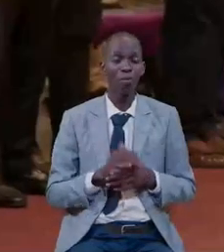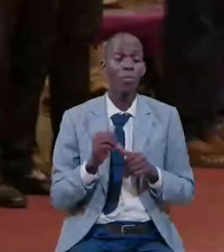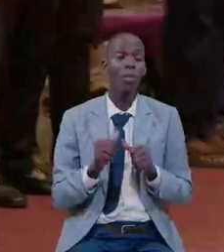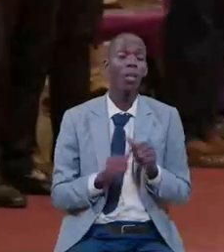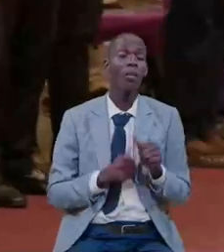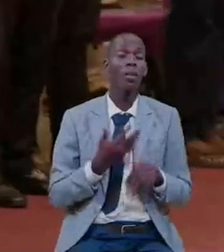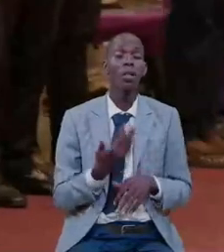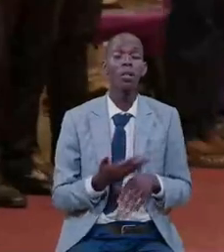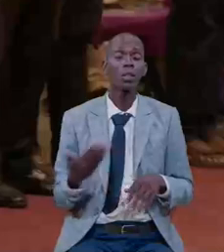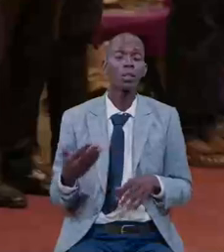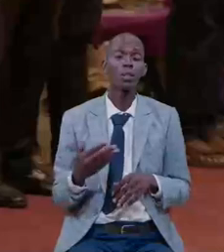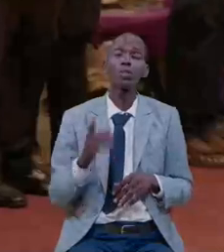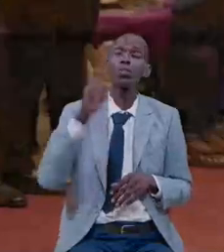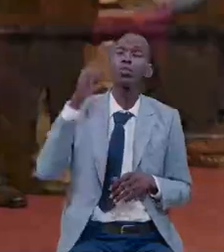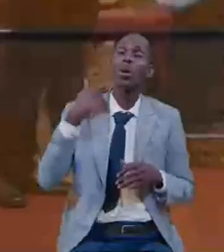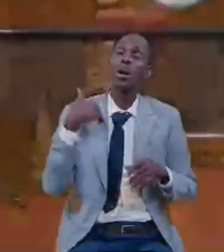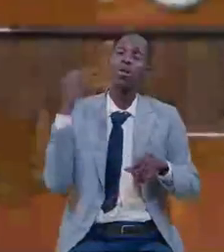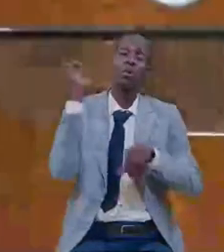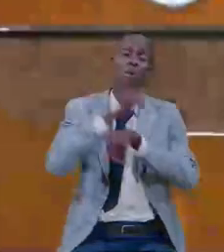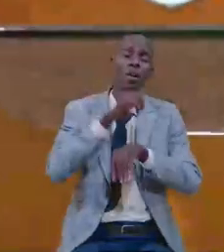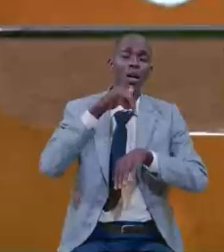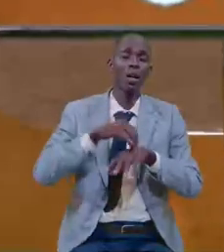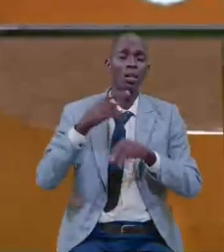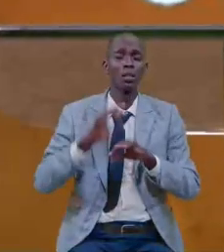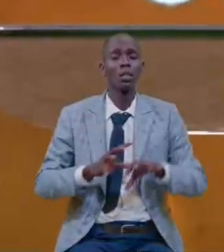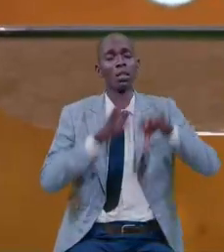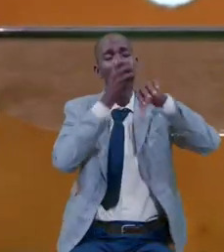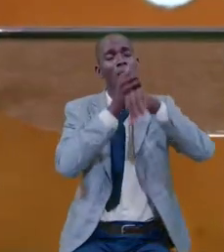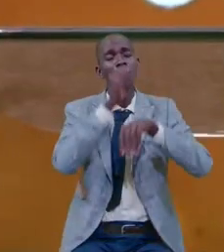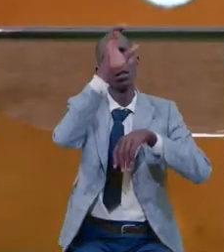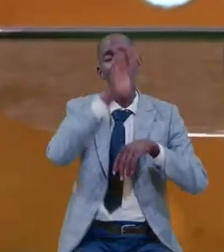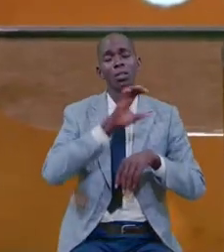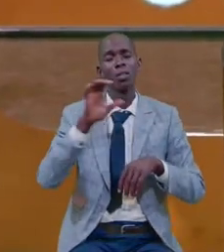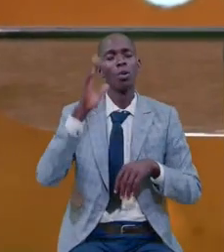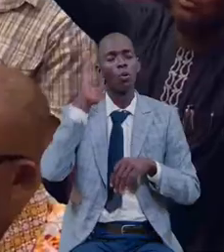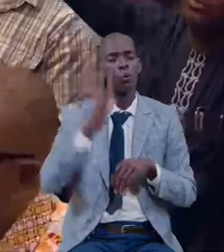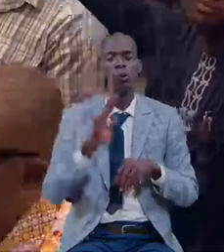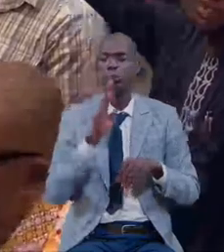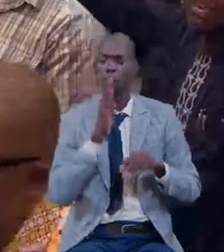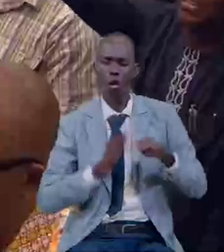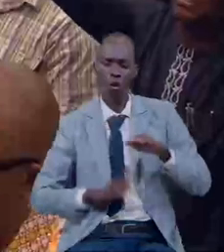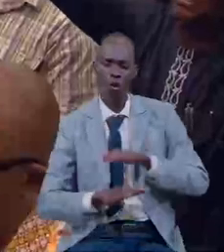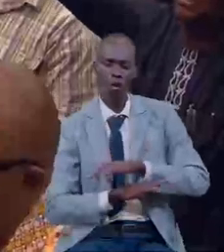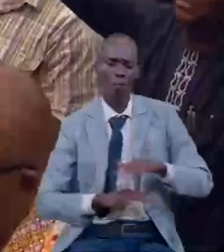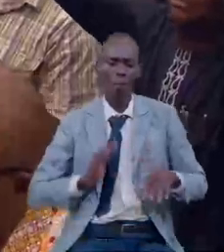Tout ce que tu as vaincu au calvaire sera sous nos pieds.